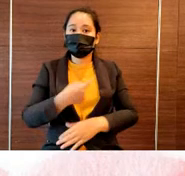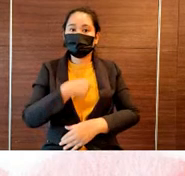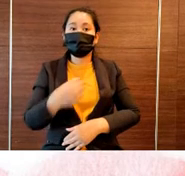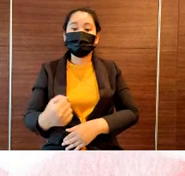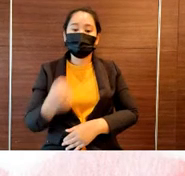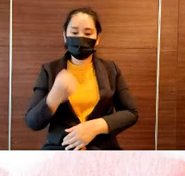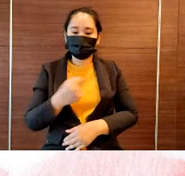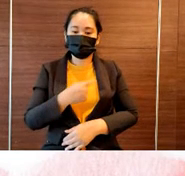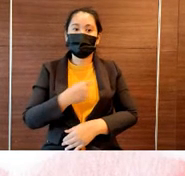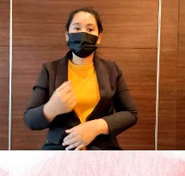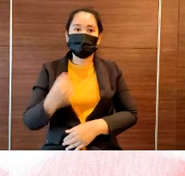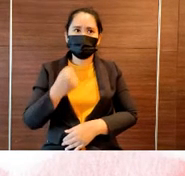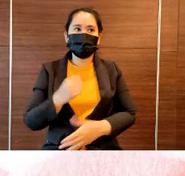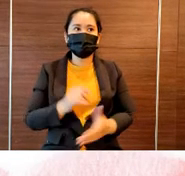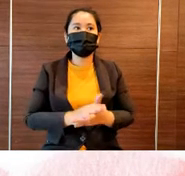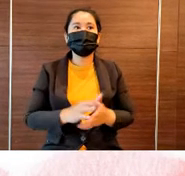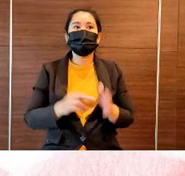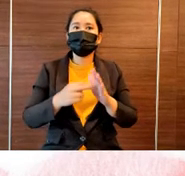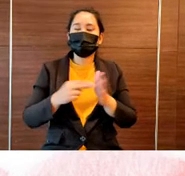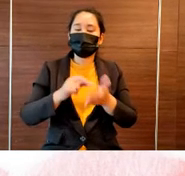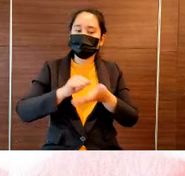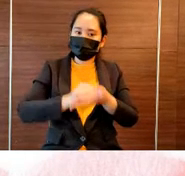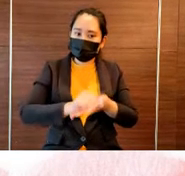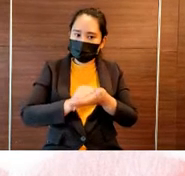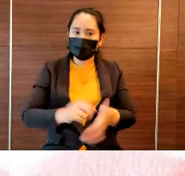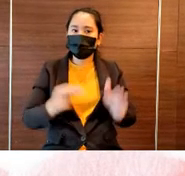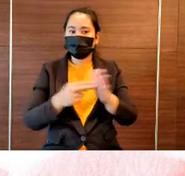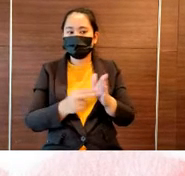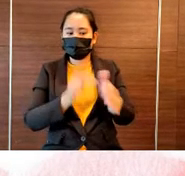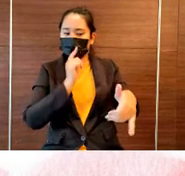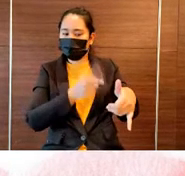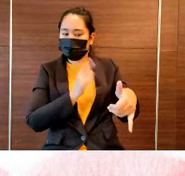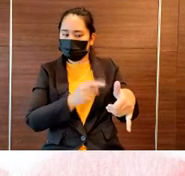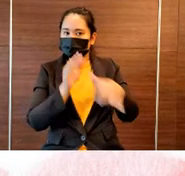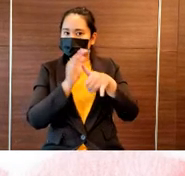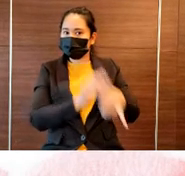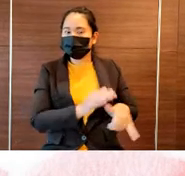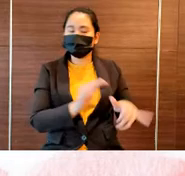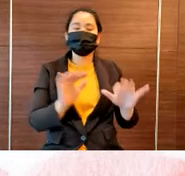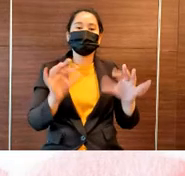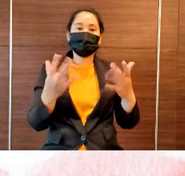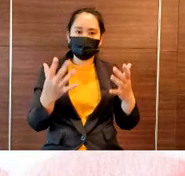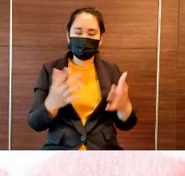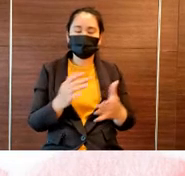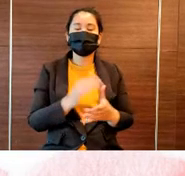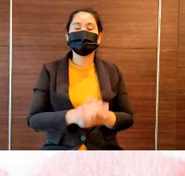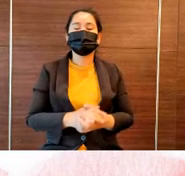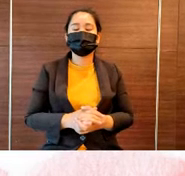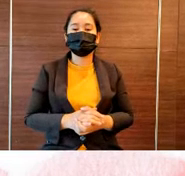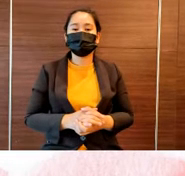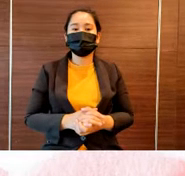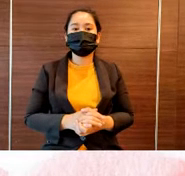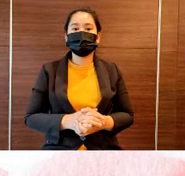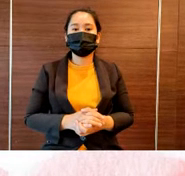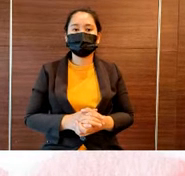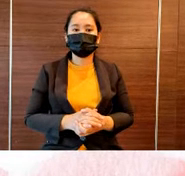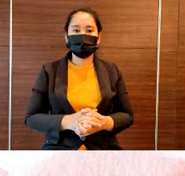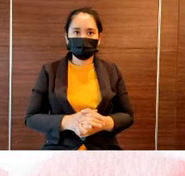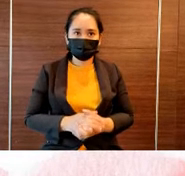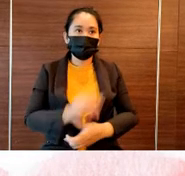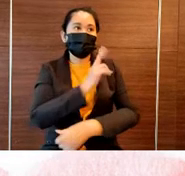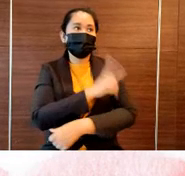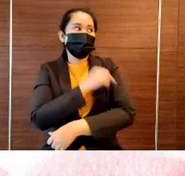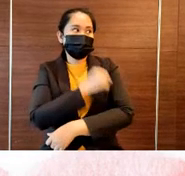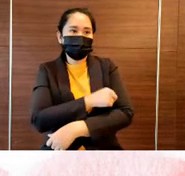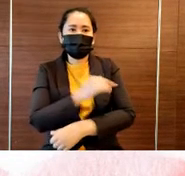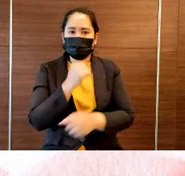จนะครับนะว่าบริการมันจะไม่มีการตีตราไม่มีการเลือกปฏิบัติ นะฮะซึ่งหลายท่านหลายสถานปฏิบัติท